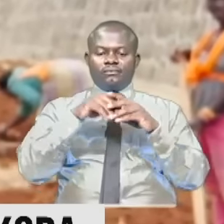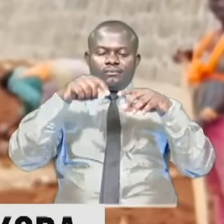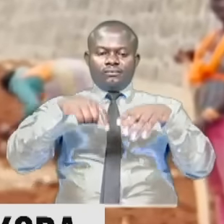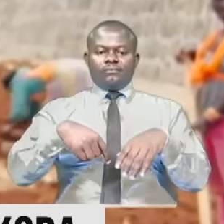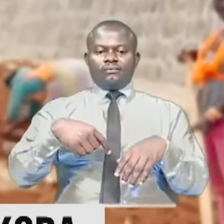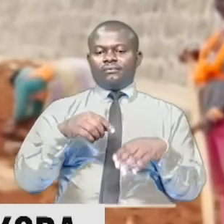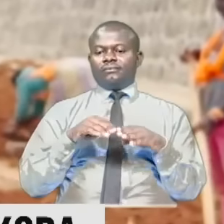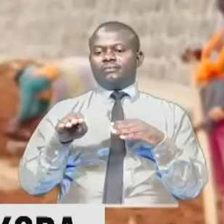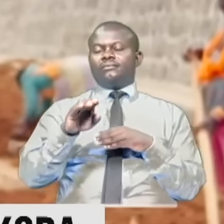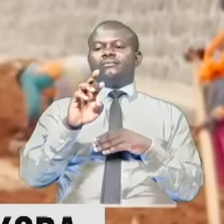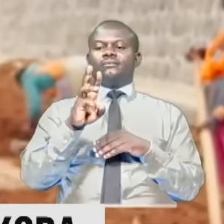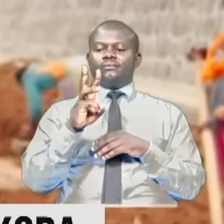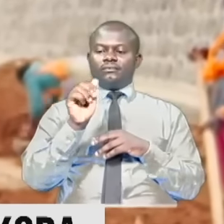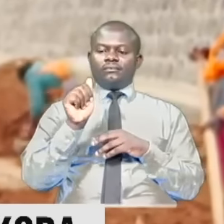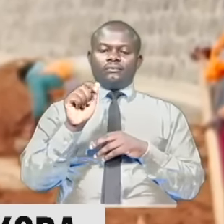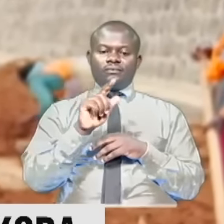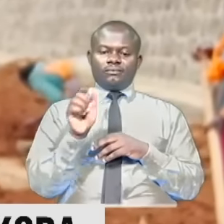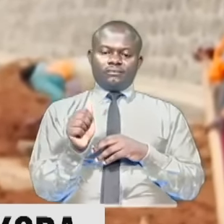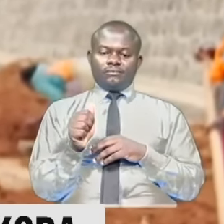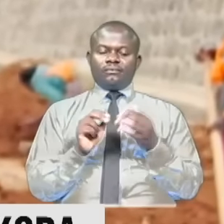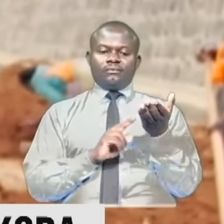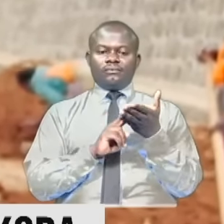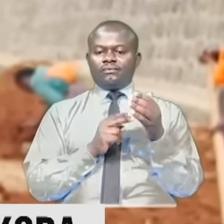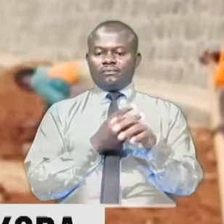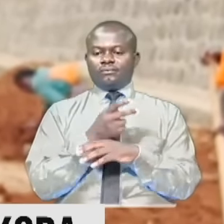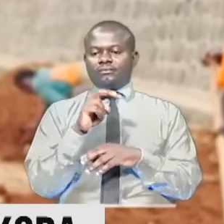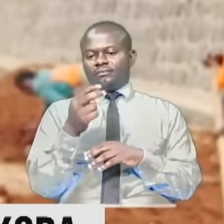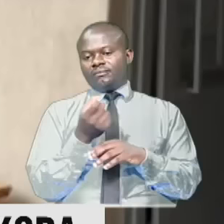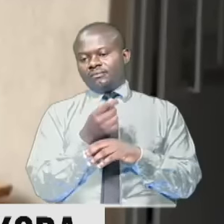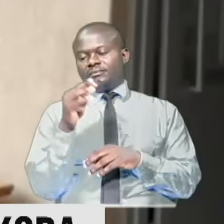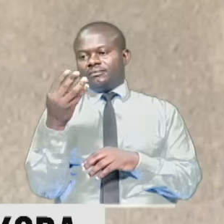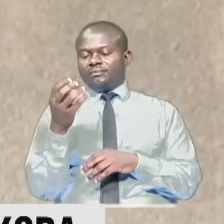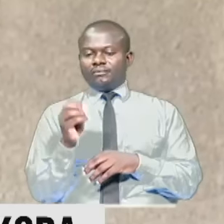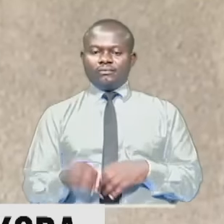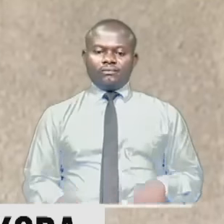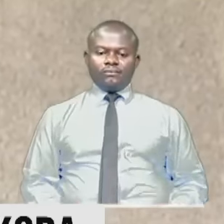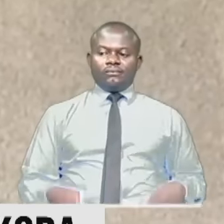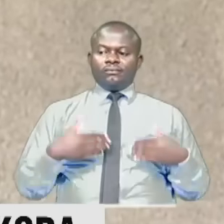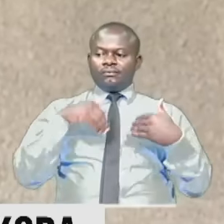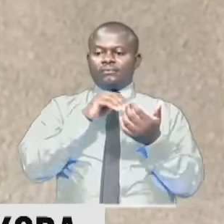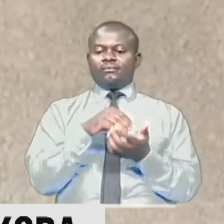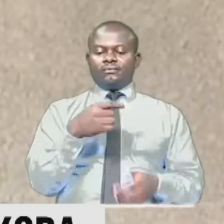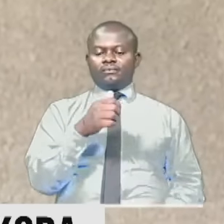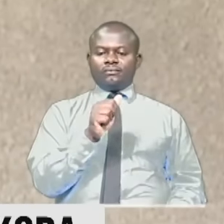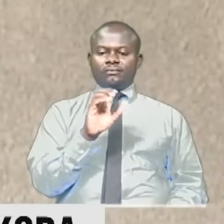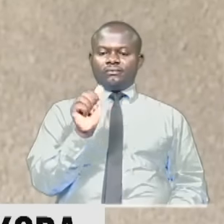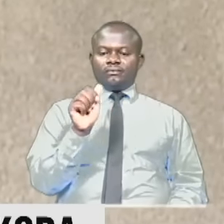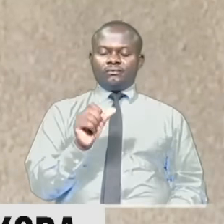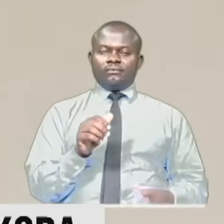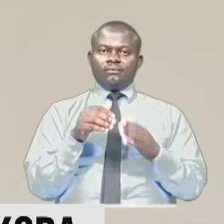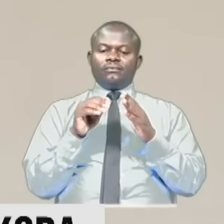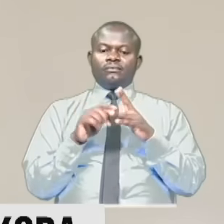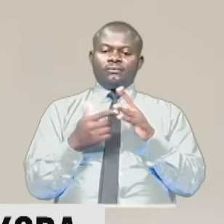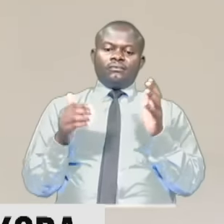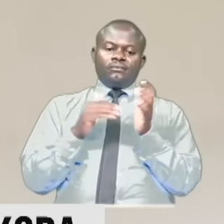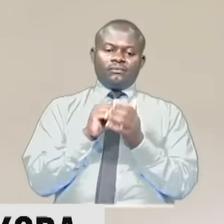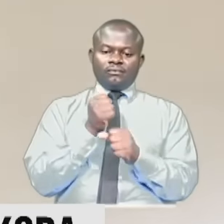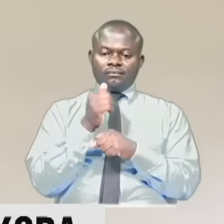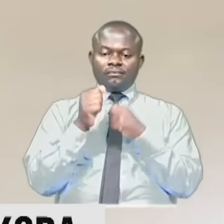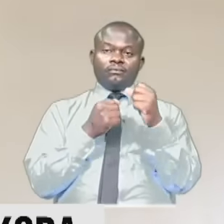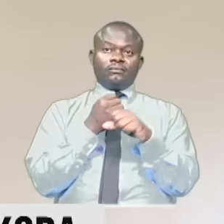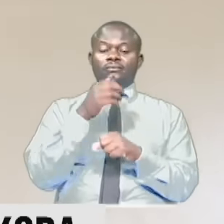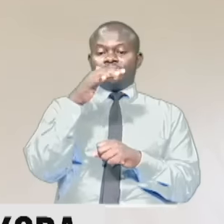Gasakuza tujya i Rwaza twageraga amasaha 2:40. Iki kigo nderabuzima cya Gacaca gifunguye imiryango nyuma y'imyaka 5